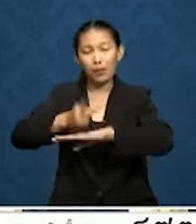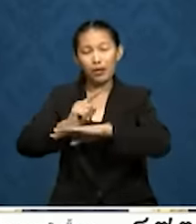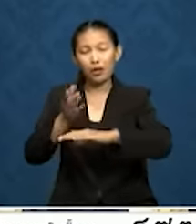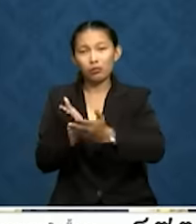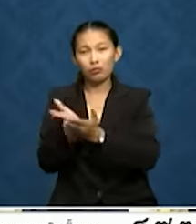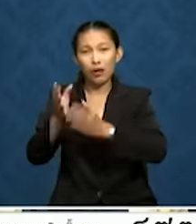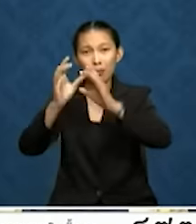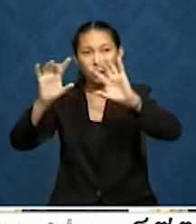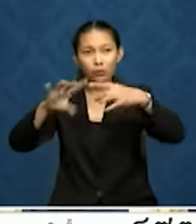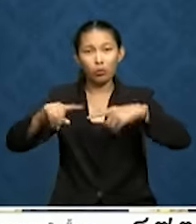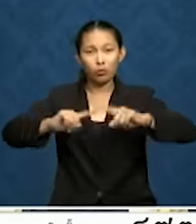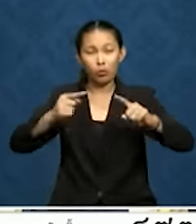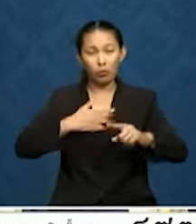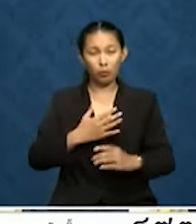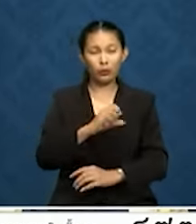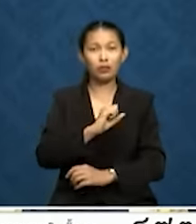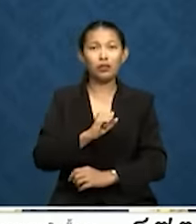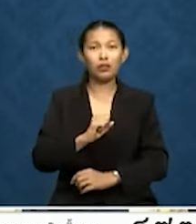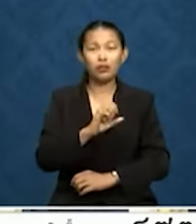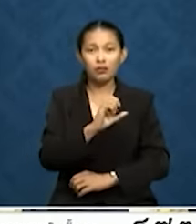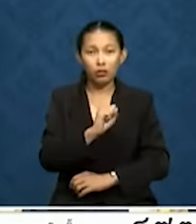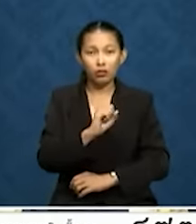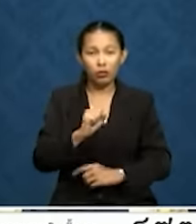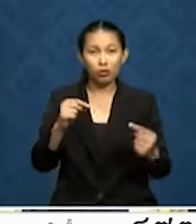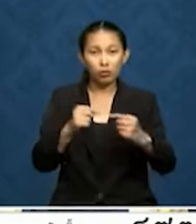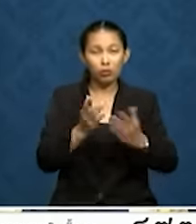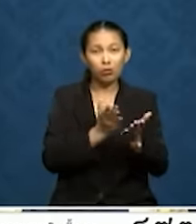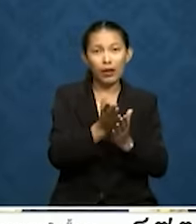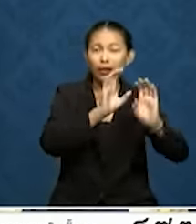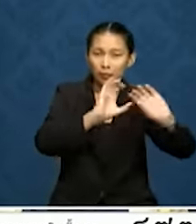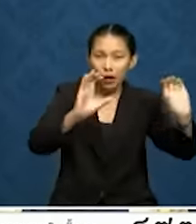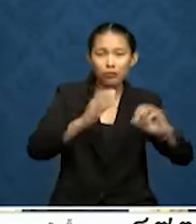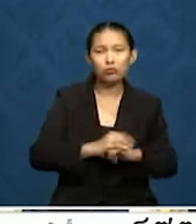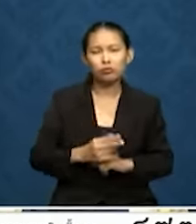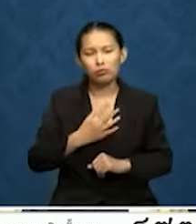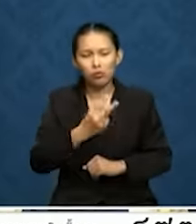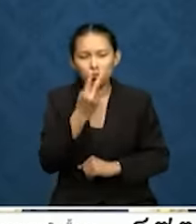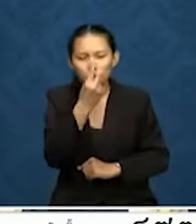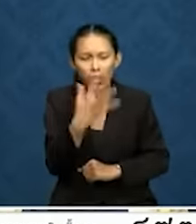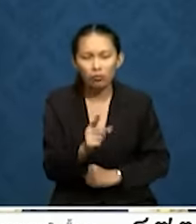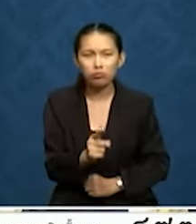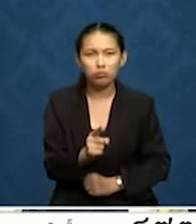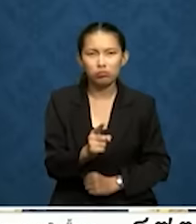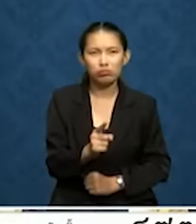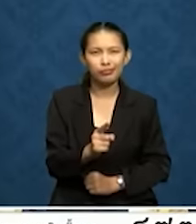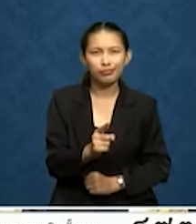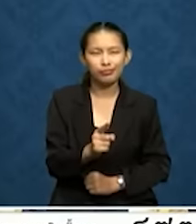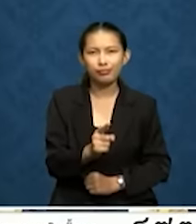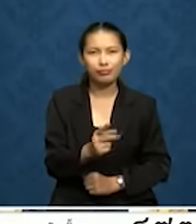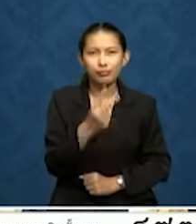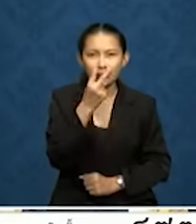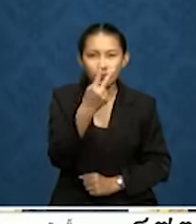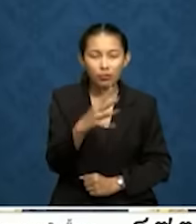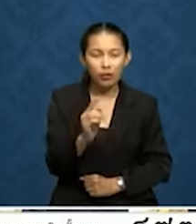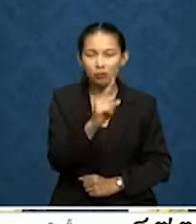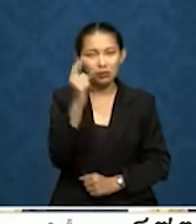มเป็นสมาชิกฝ่ายรัฐบาลก็ตามผมไม่พึงที่จะมองอน